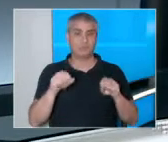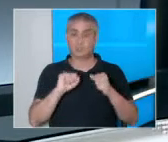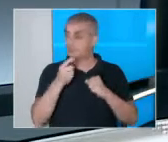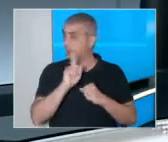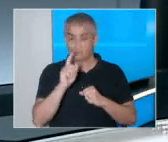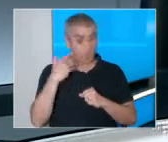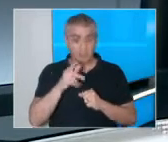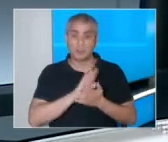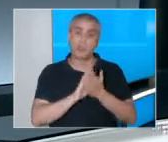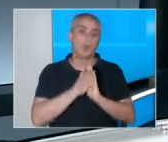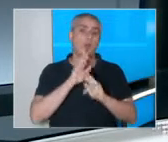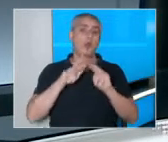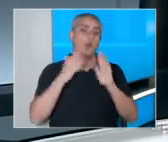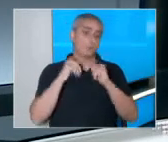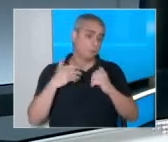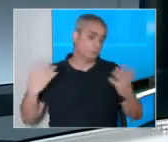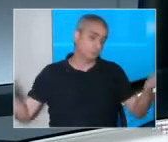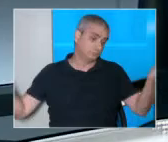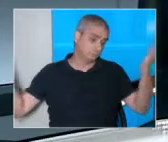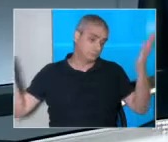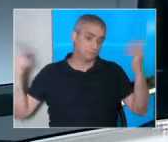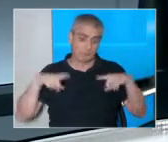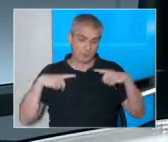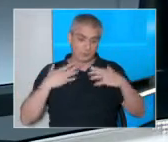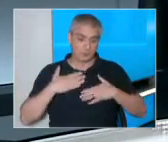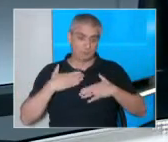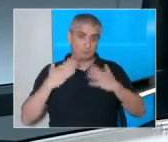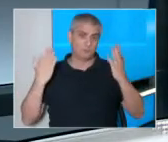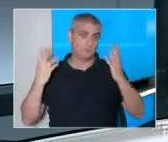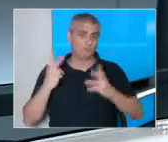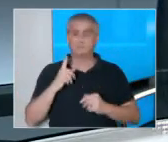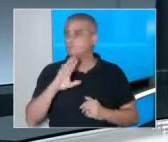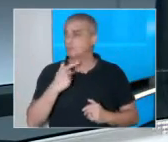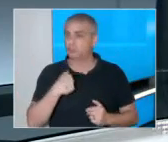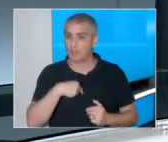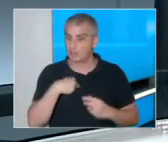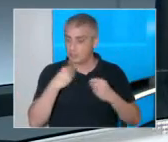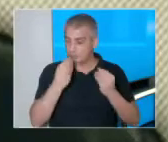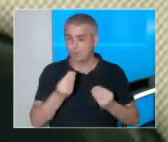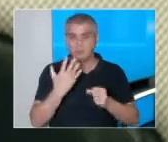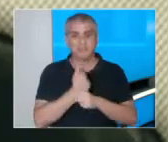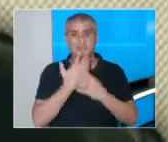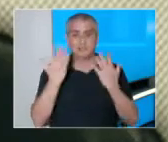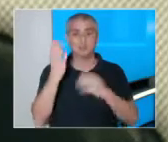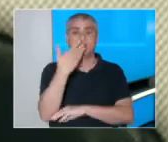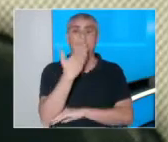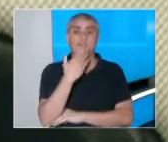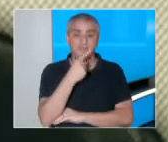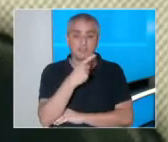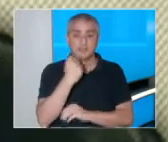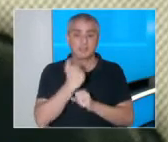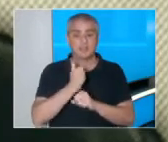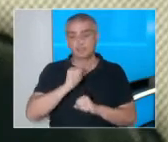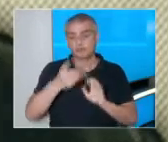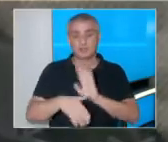שאם אתם לא תהיו, העולם יקרוס. והנה, כולנו חיים, נושמים, עולם כמנהגו. מה שאנחנו נתנו זה הישג מדהים של מדינת ישראל, שיצא